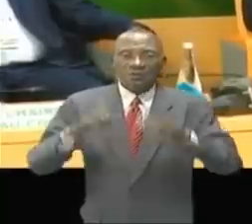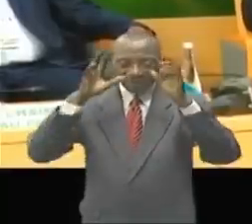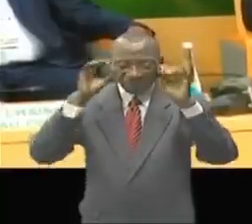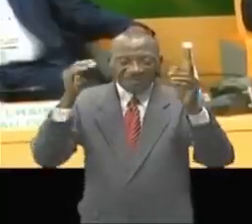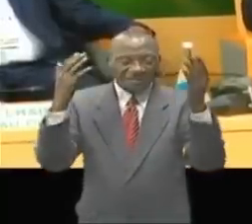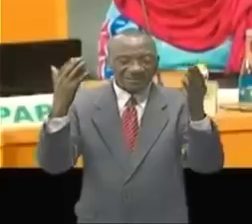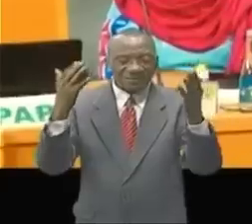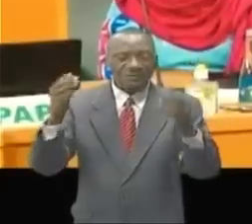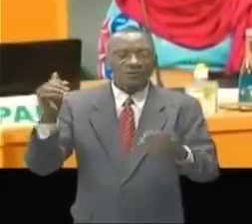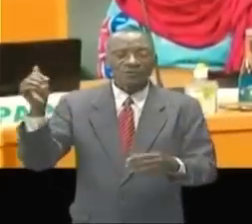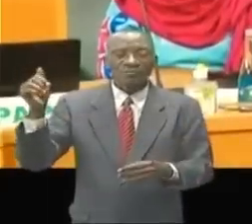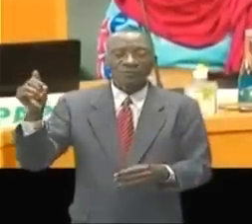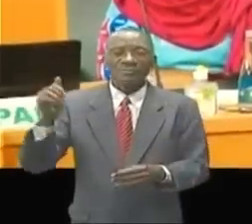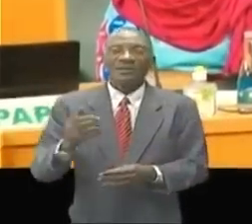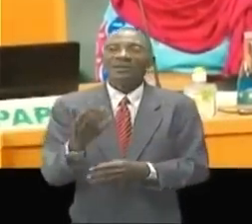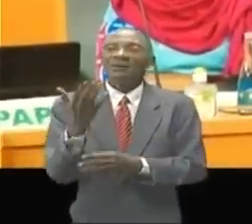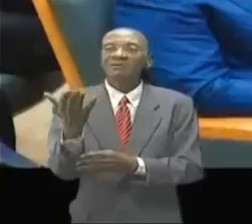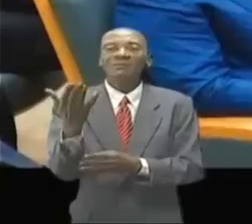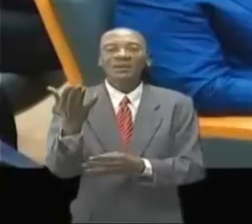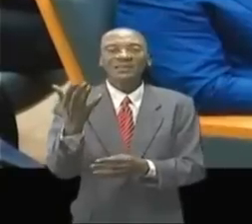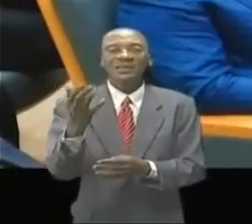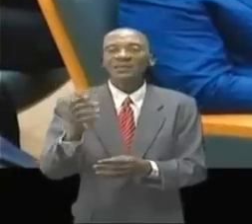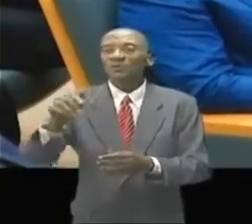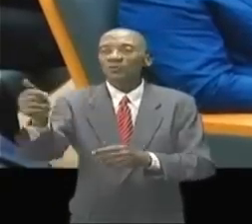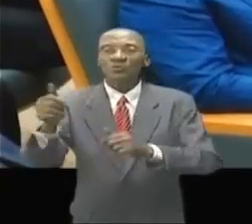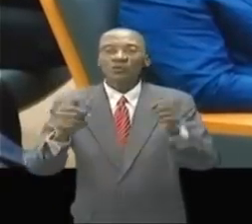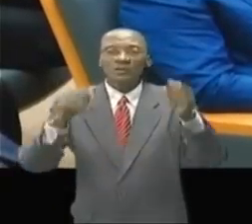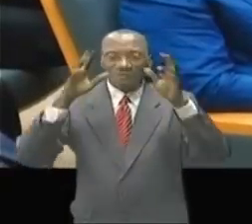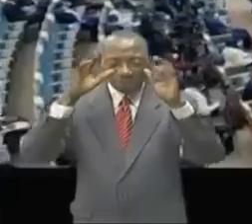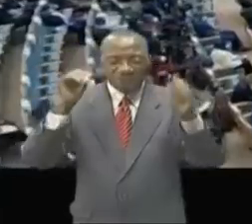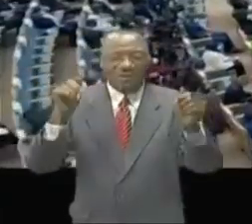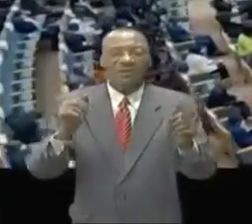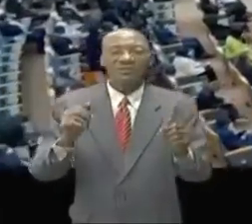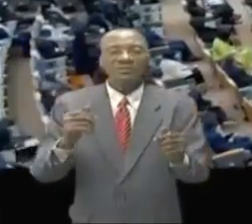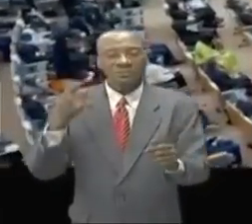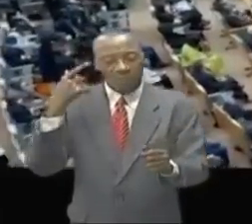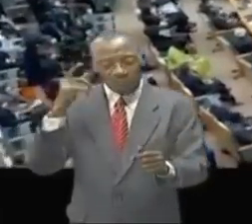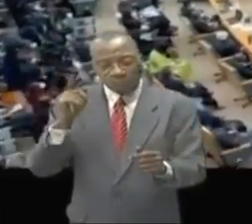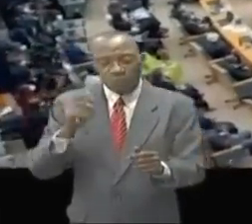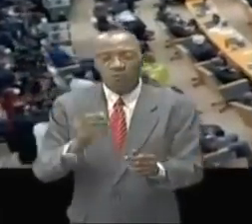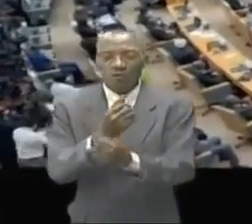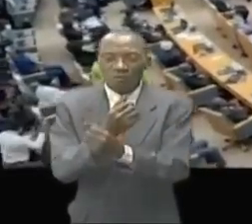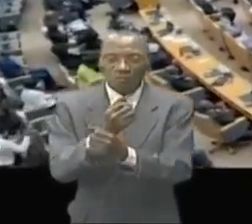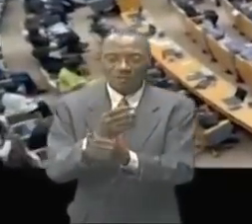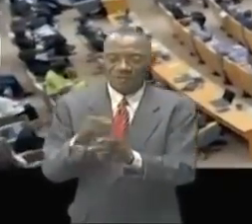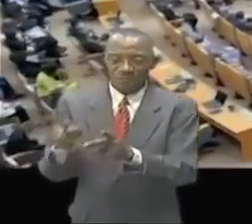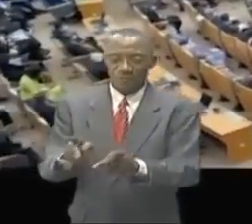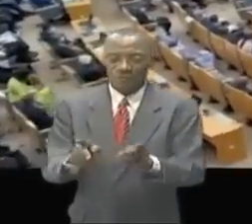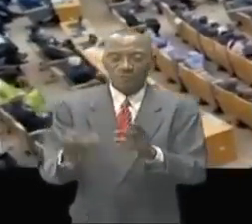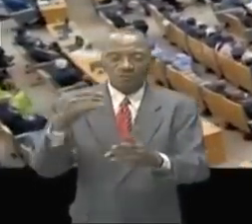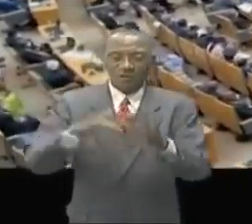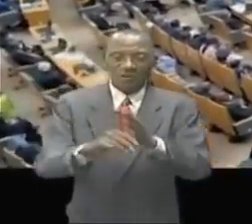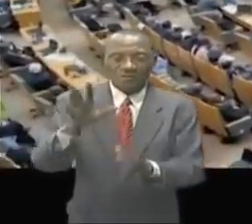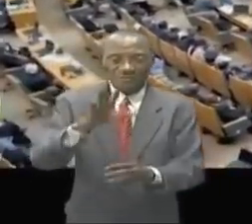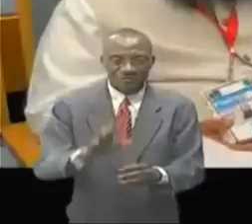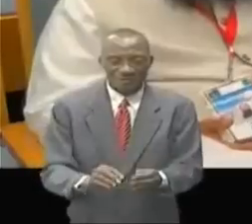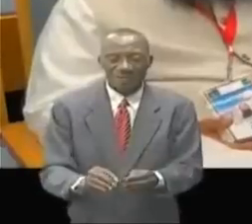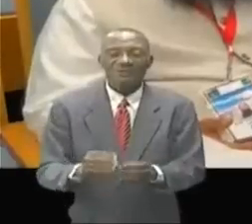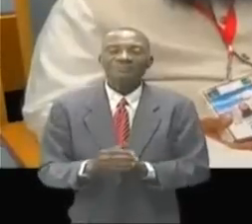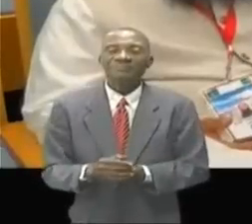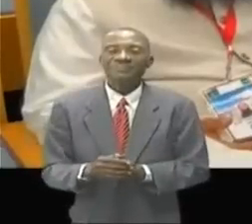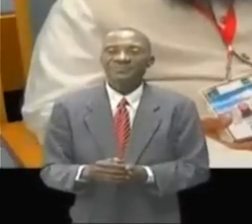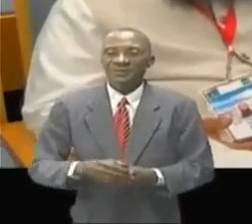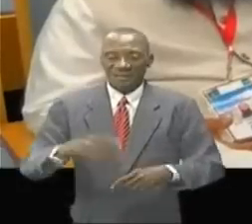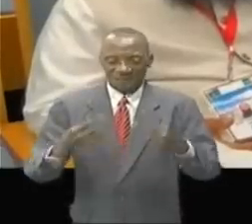a interpellé la conscience de ses homologues de cimenter le processus d'intégration africaine pour un développement intégral. Les discussions se sont par la